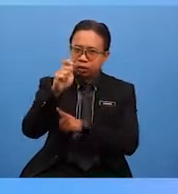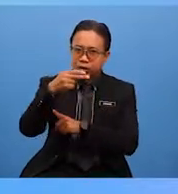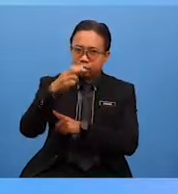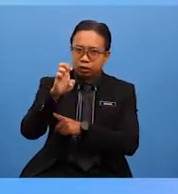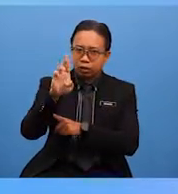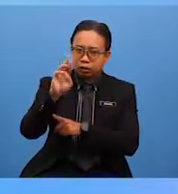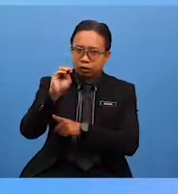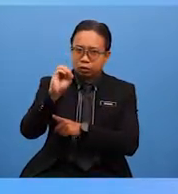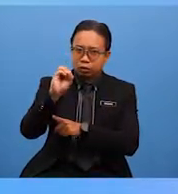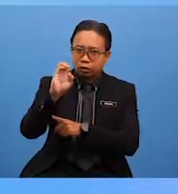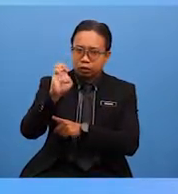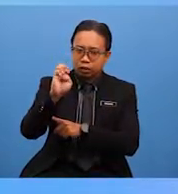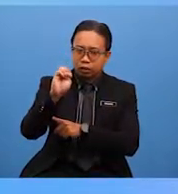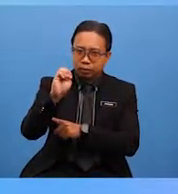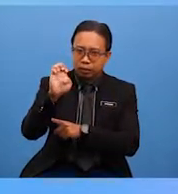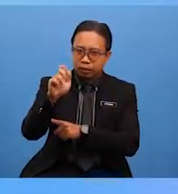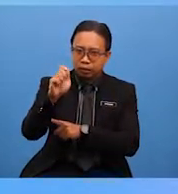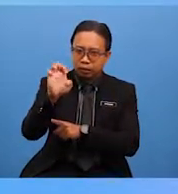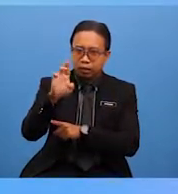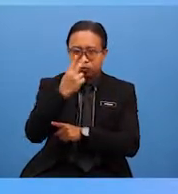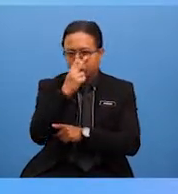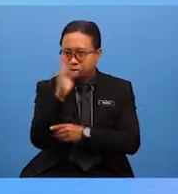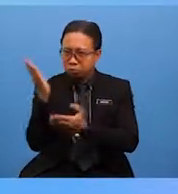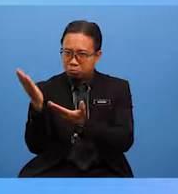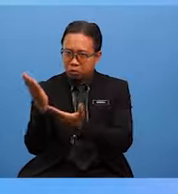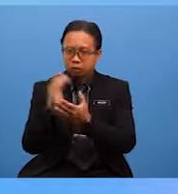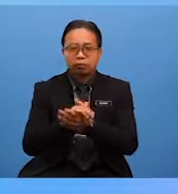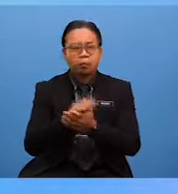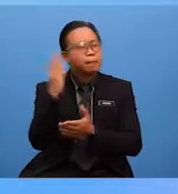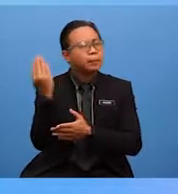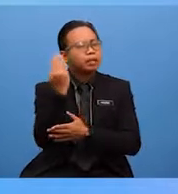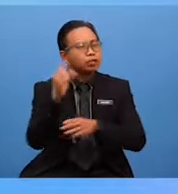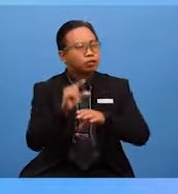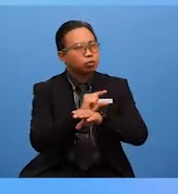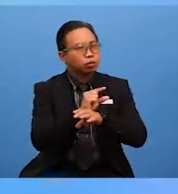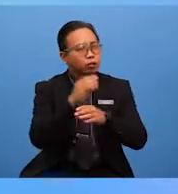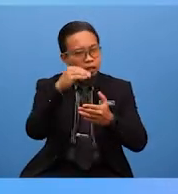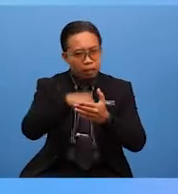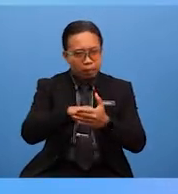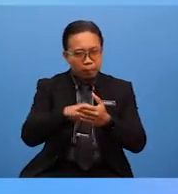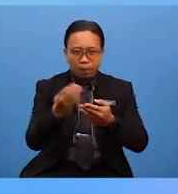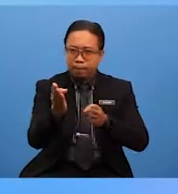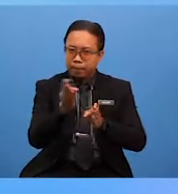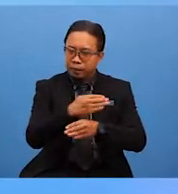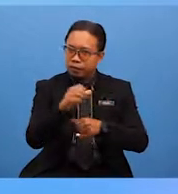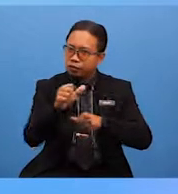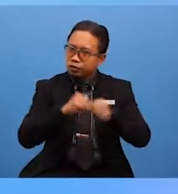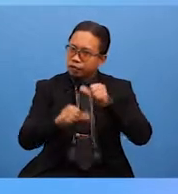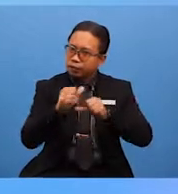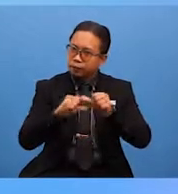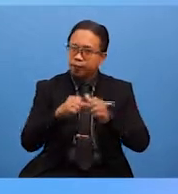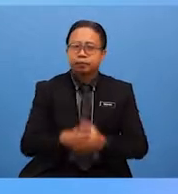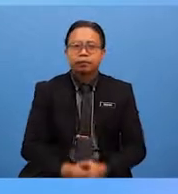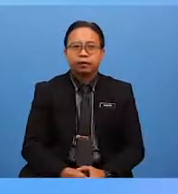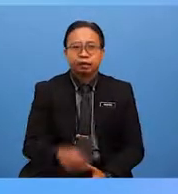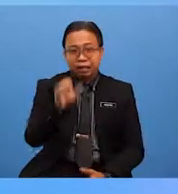ini adalah termometer yang biasa kita gunakan dalam menguasai unit CY bagi